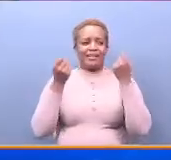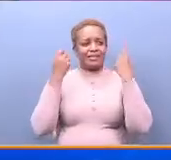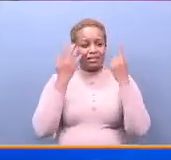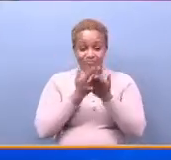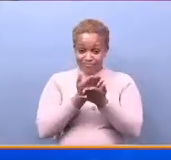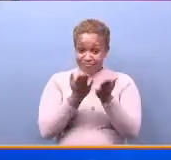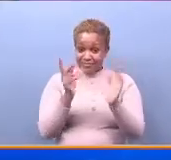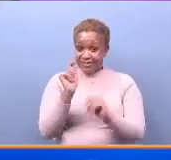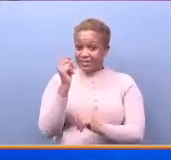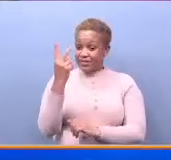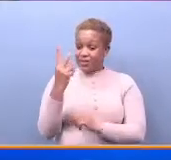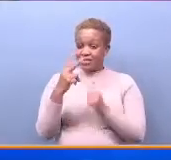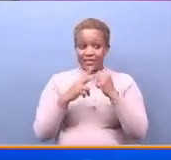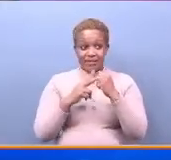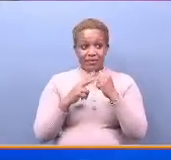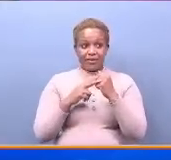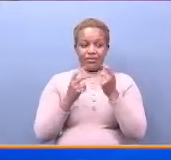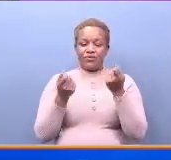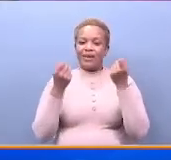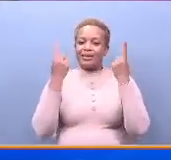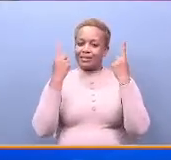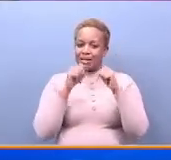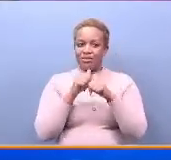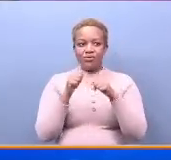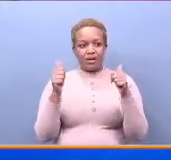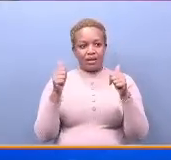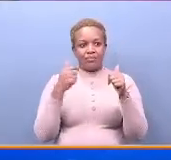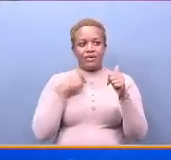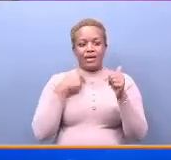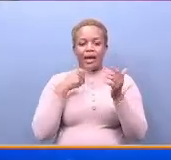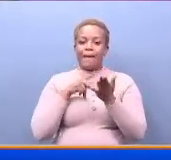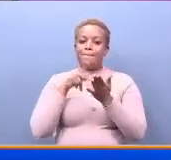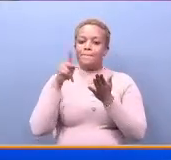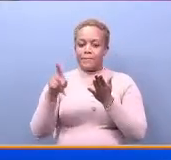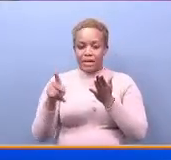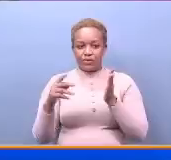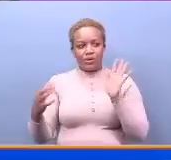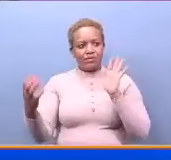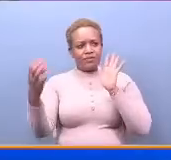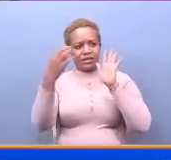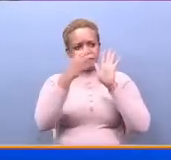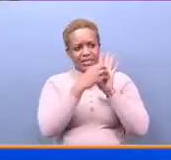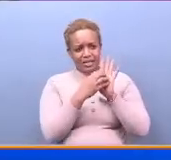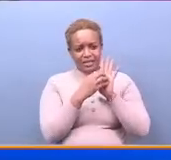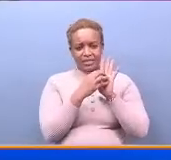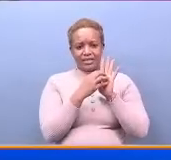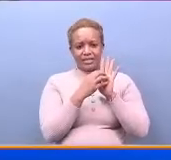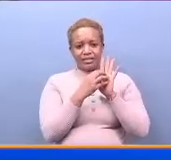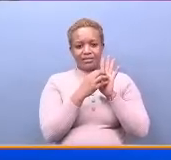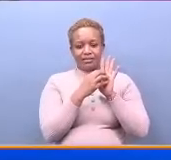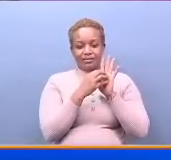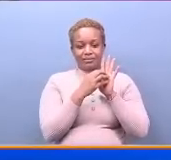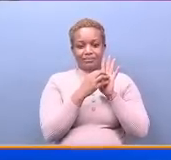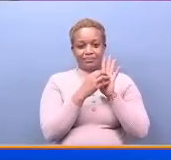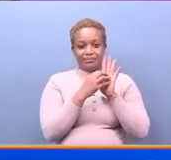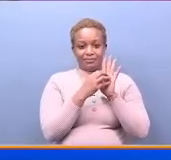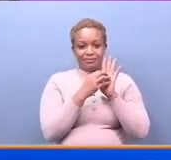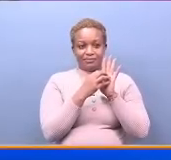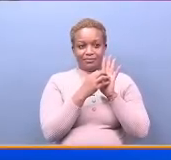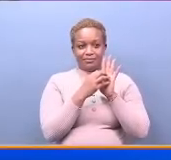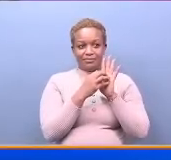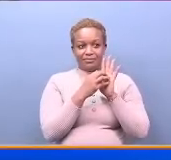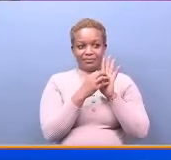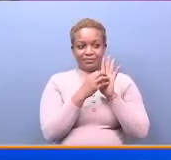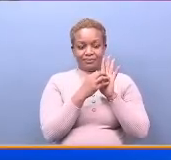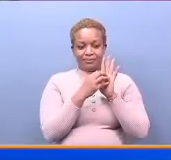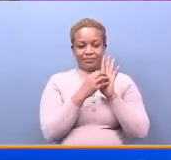nyinyi. Nililipa kitu yetu advertiser's feature. Kina Franklin Wambugu, Franklin Masharia, wakiwa TV 47.